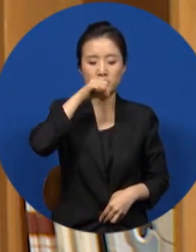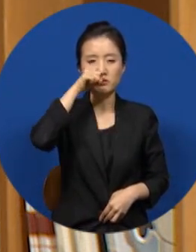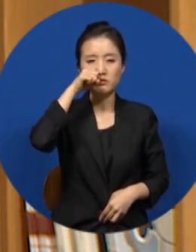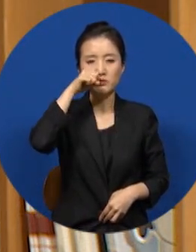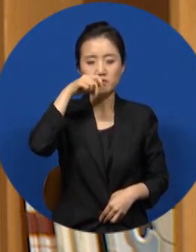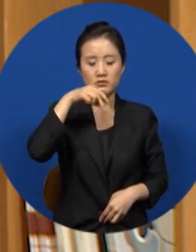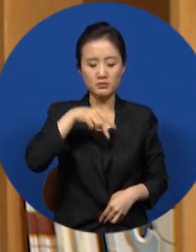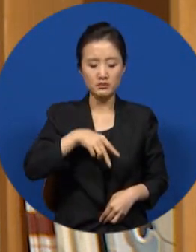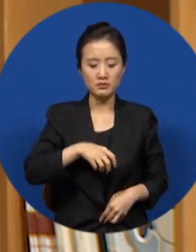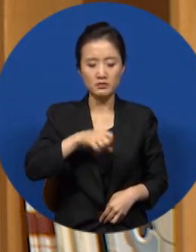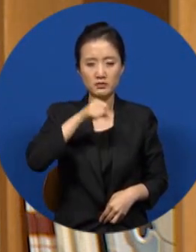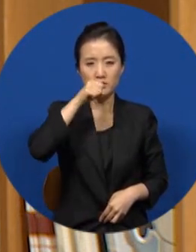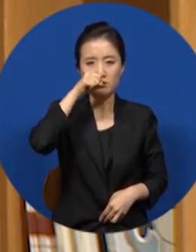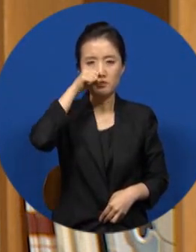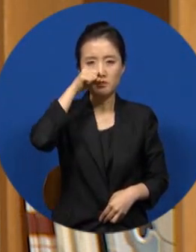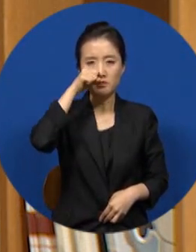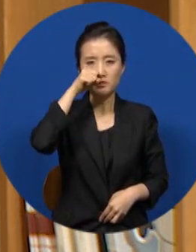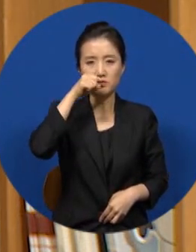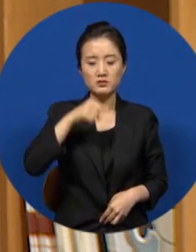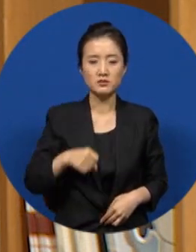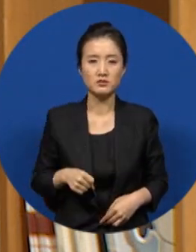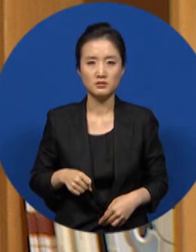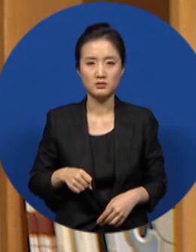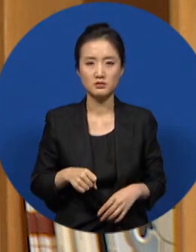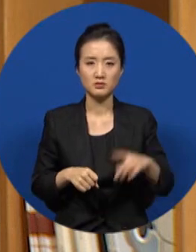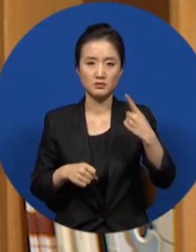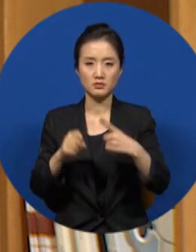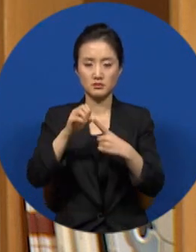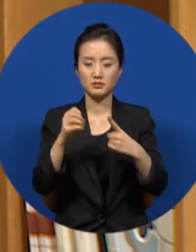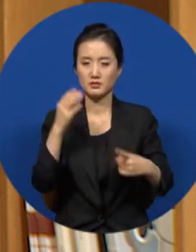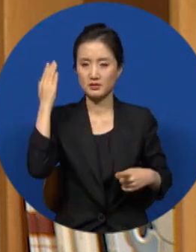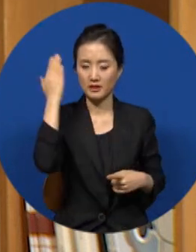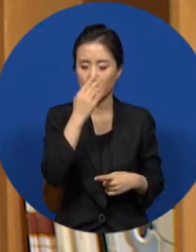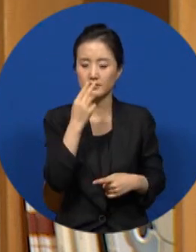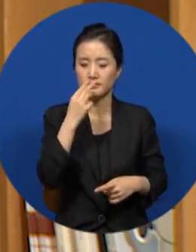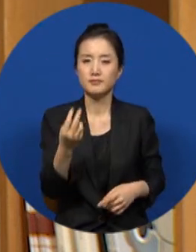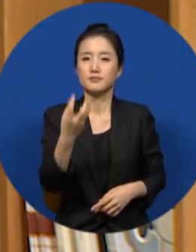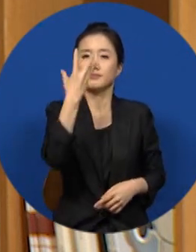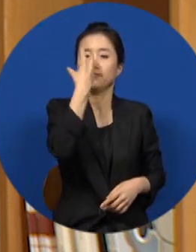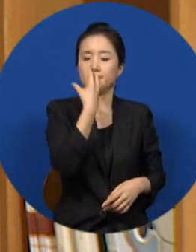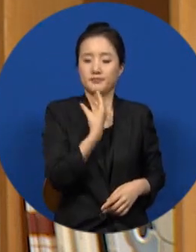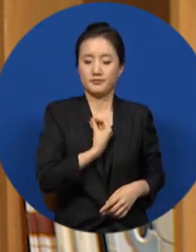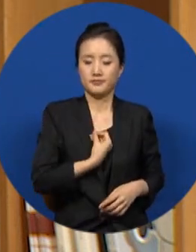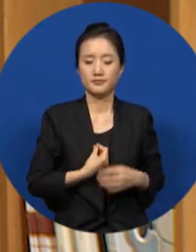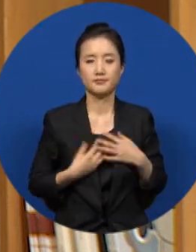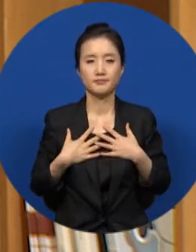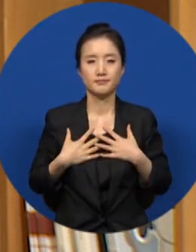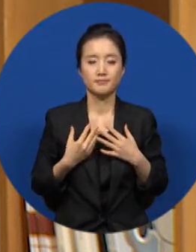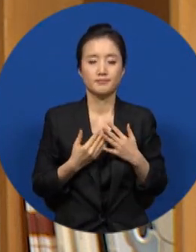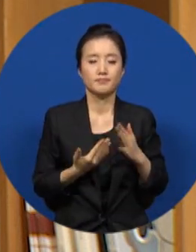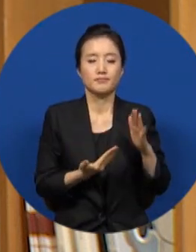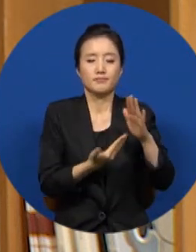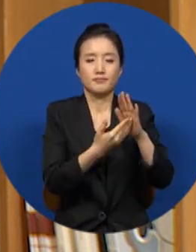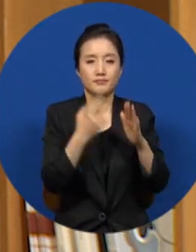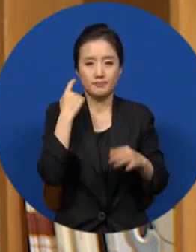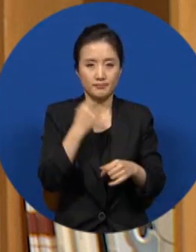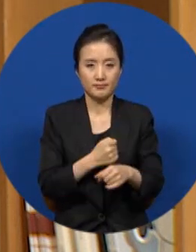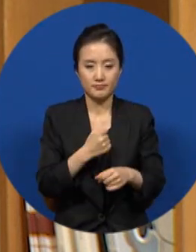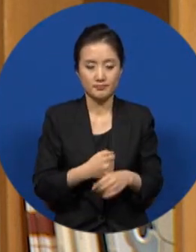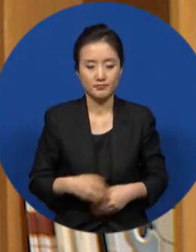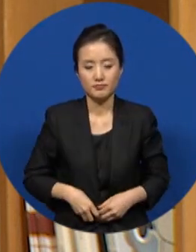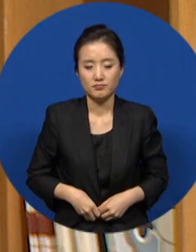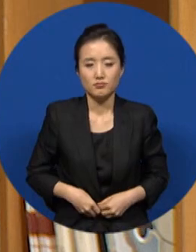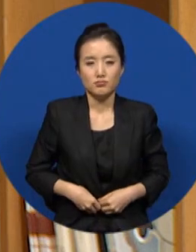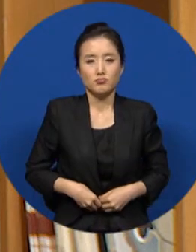때, 숨을 들이마실 때 100% 깨끗한 산소가 들어와서 뱃속 가득이 들어온다 생각을 하고 배꼽을 위로 끝까지